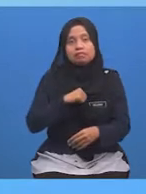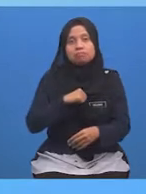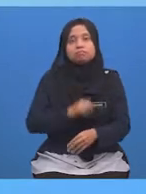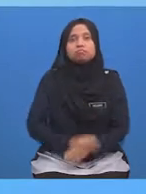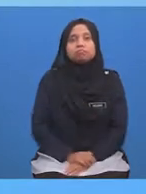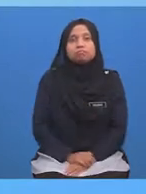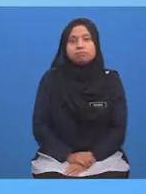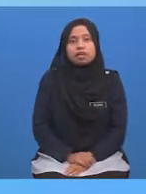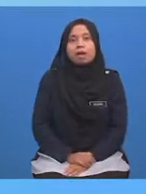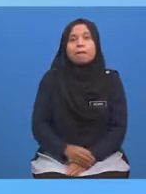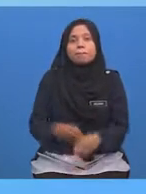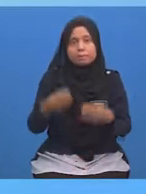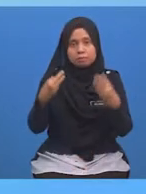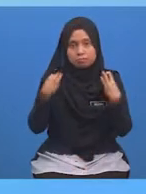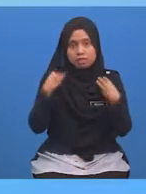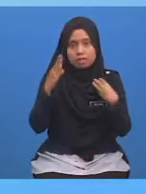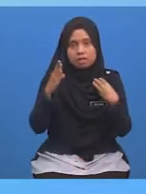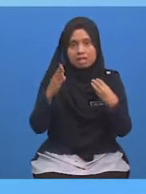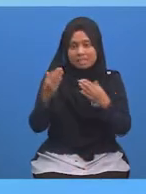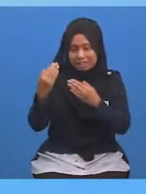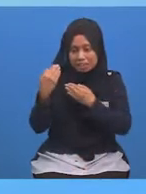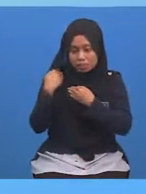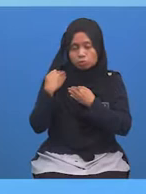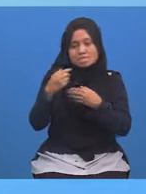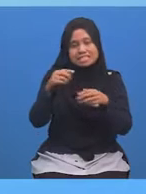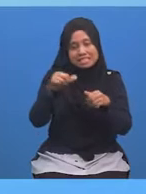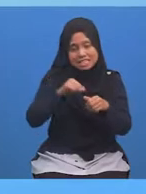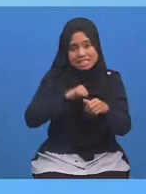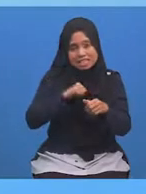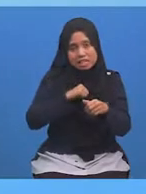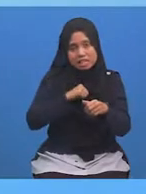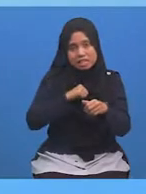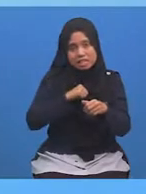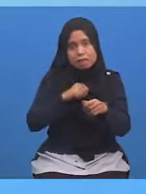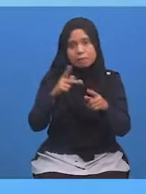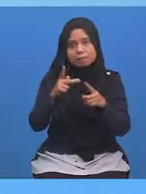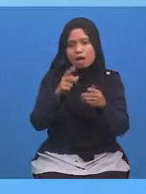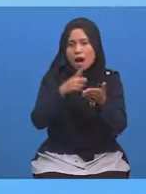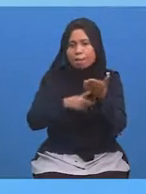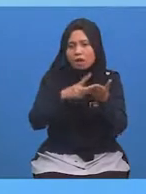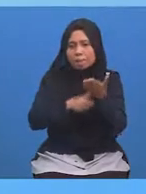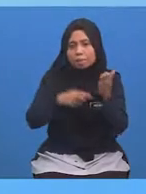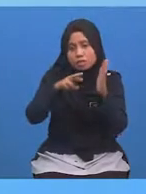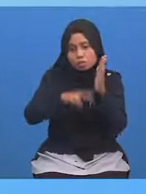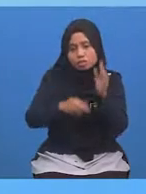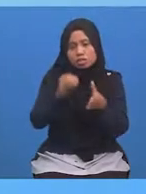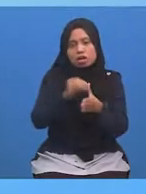iaitu pemilik akan bertanggungjawab sepenuhnya terhadap risiko